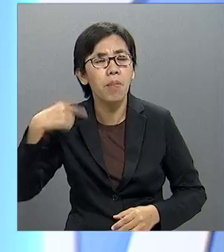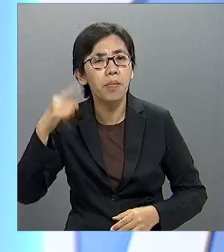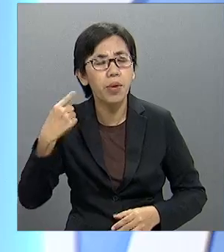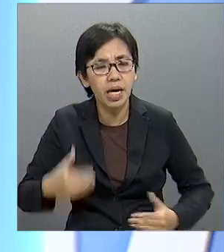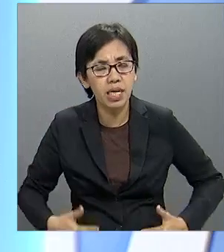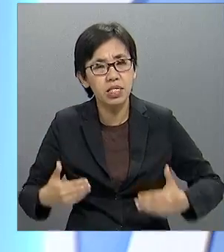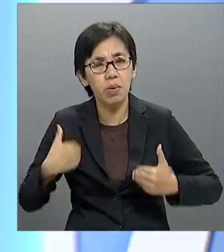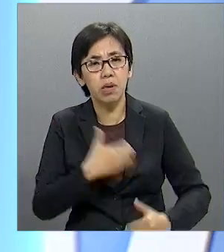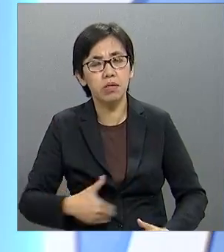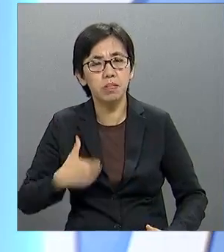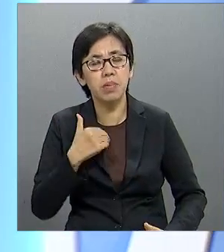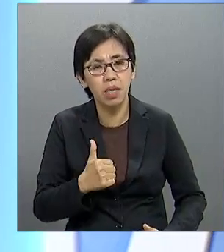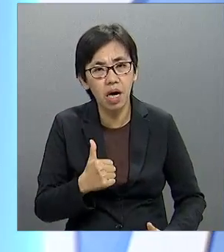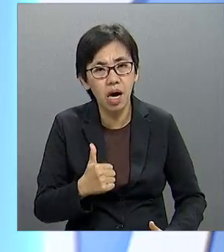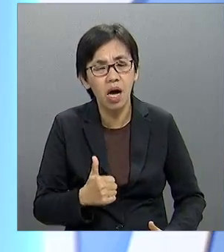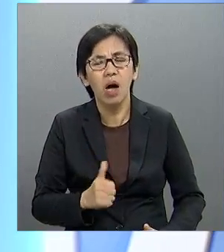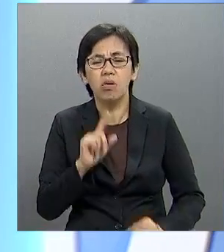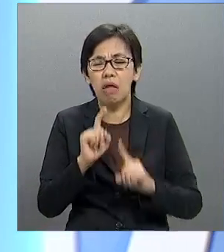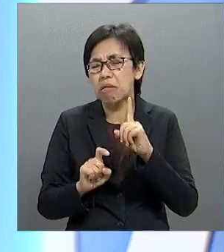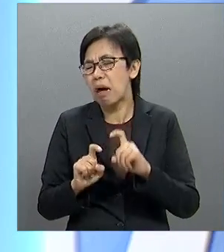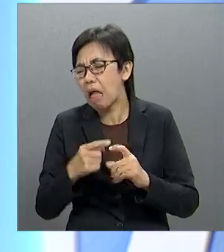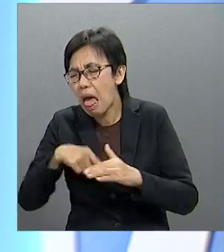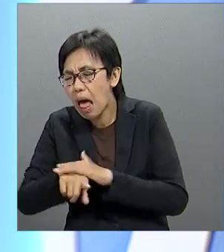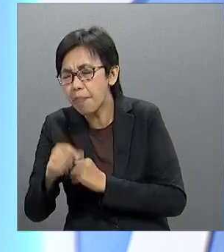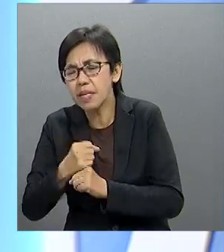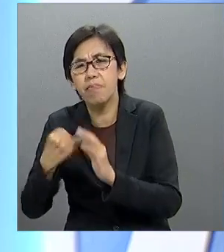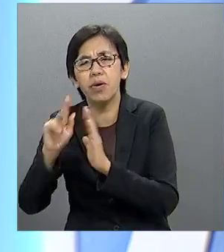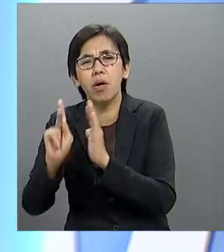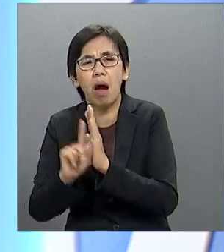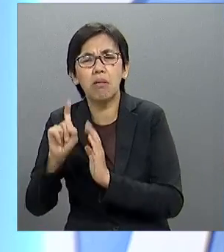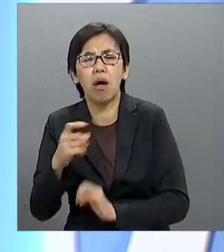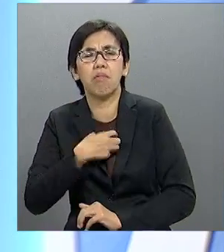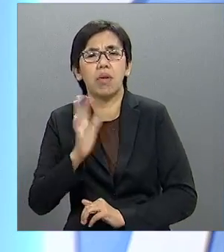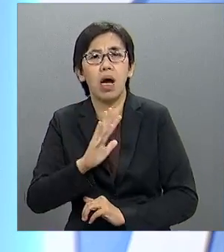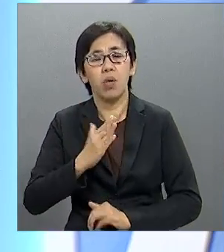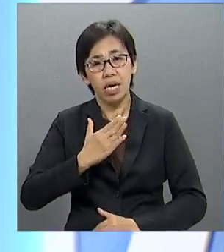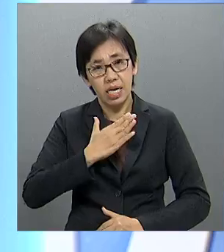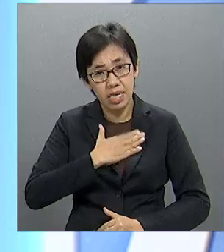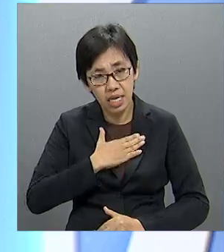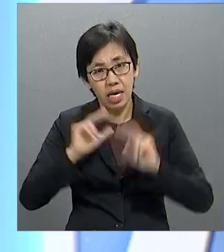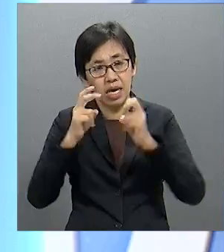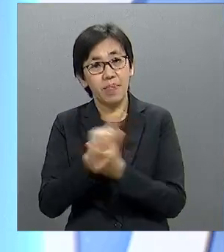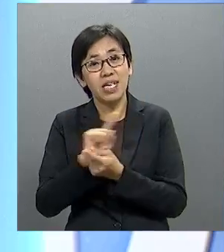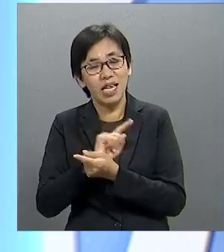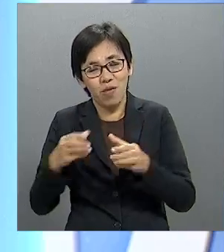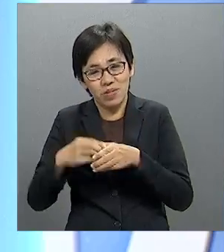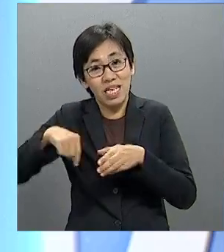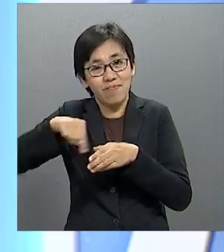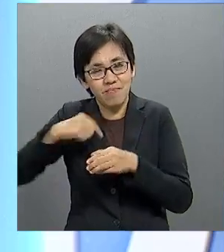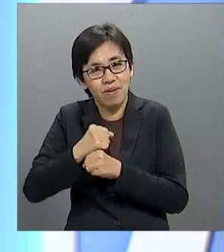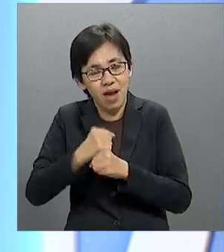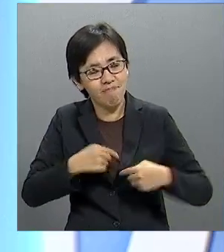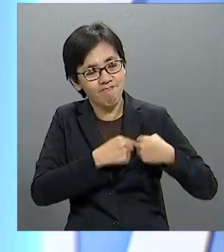เรื่องของการสูญเสียชีวิตด้วยนะคะยังไงค่ะทางนี้เองแล้วก็ทีมงานประเด็นสังคมก็ต้องเป็นกำลังใจนะคะให้กับ